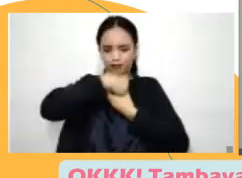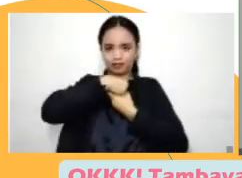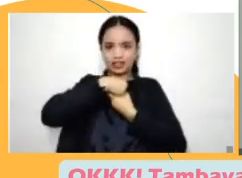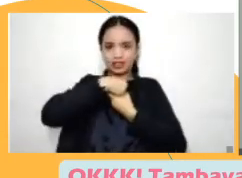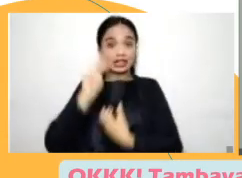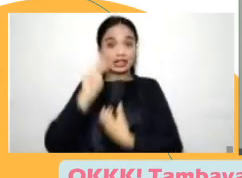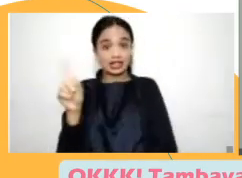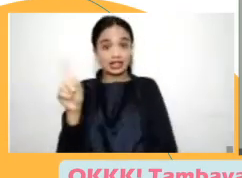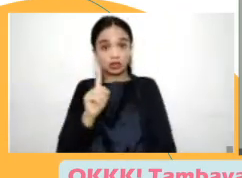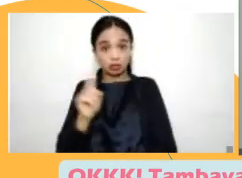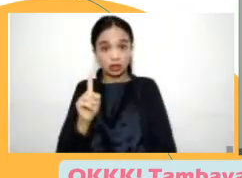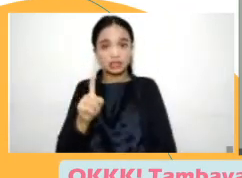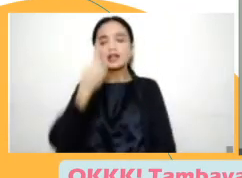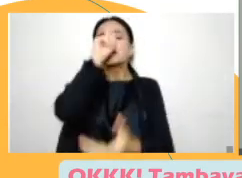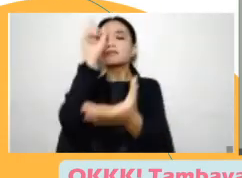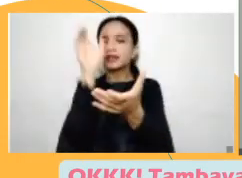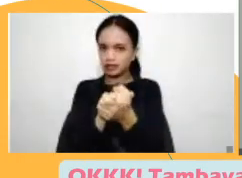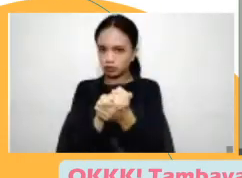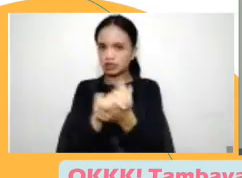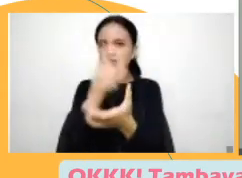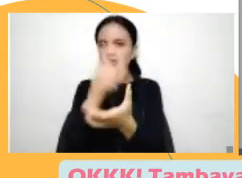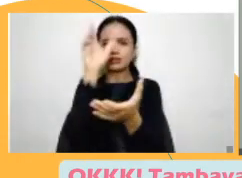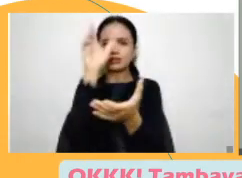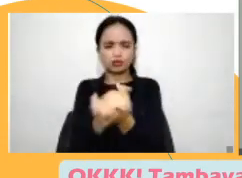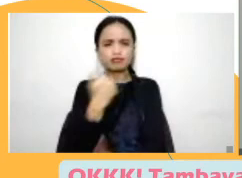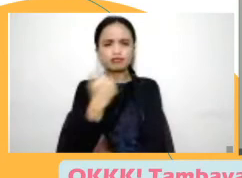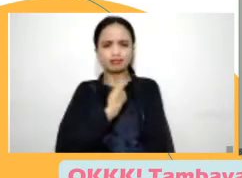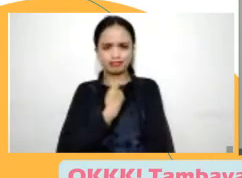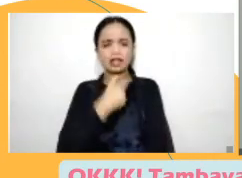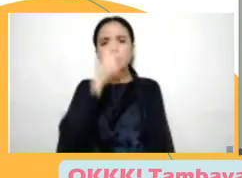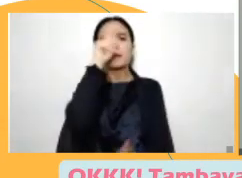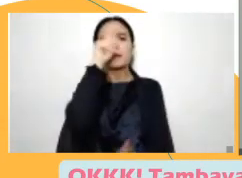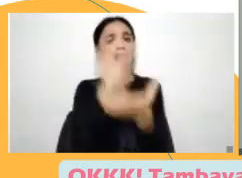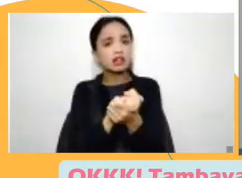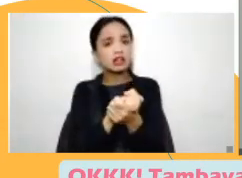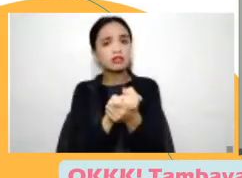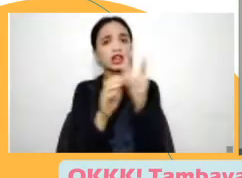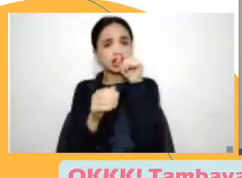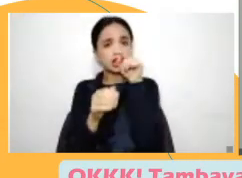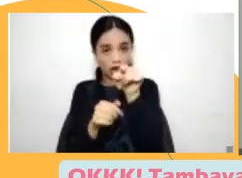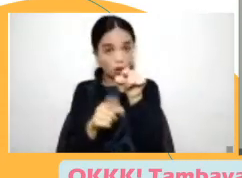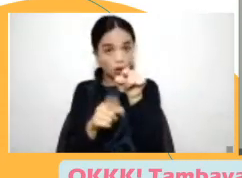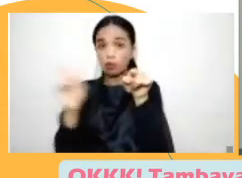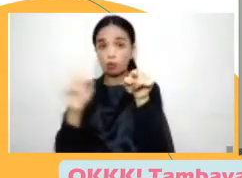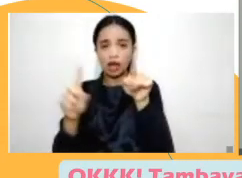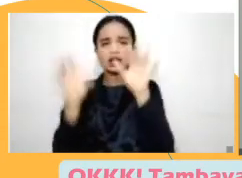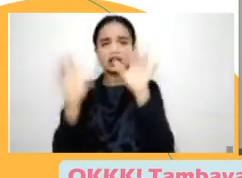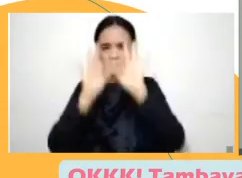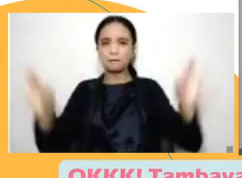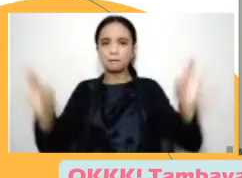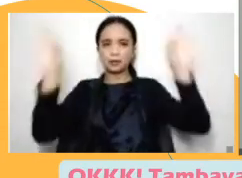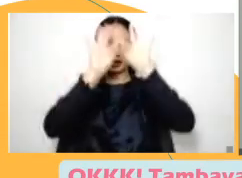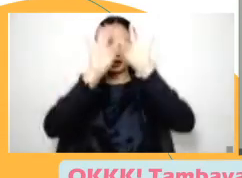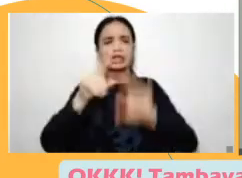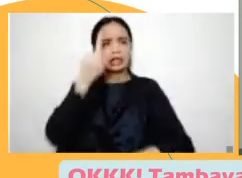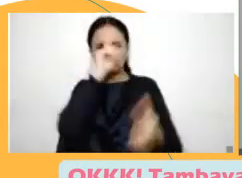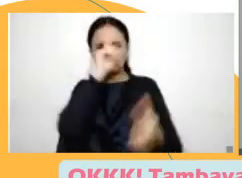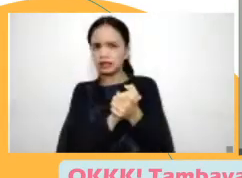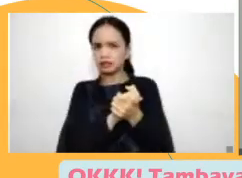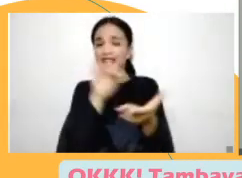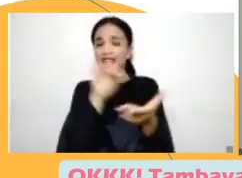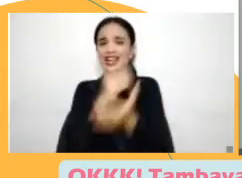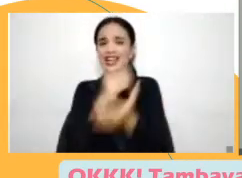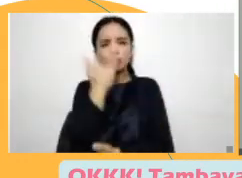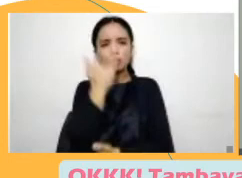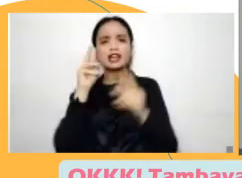ay maniwala ka sa iyong sarili. Maniwala ka na ikaw ay mahalaga. Kaya kailangan mong